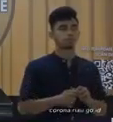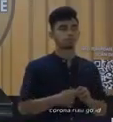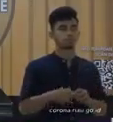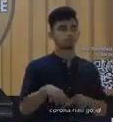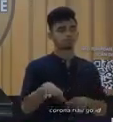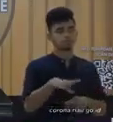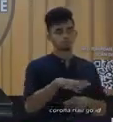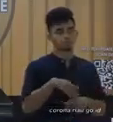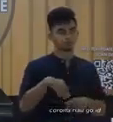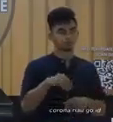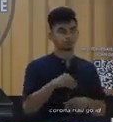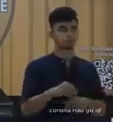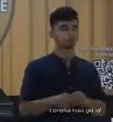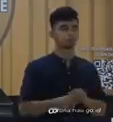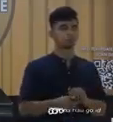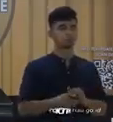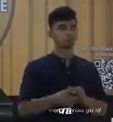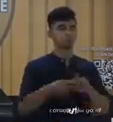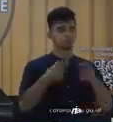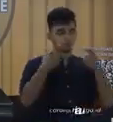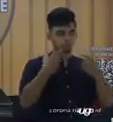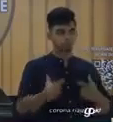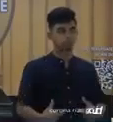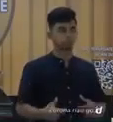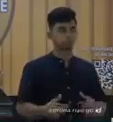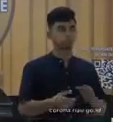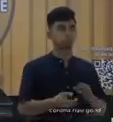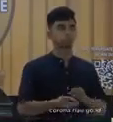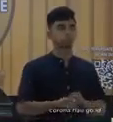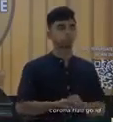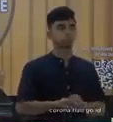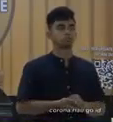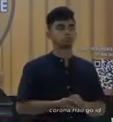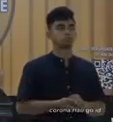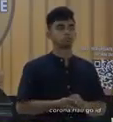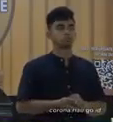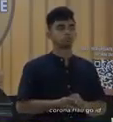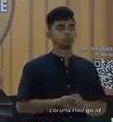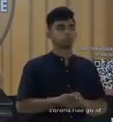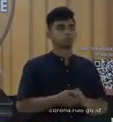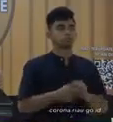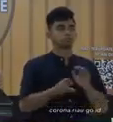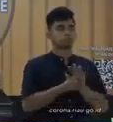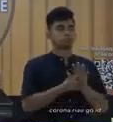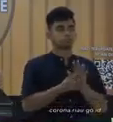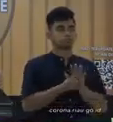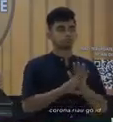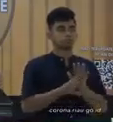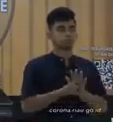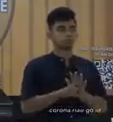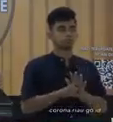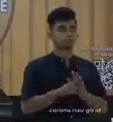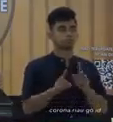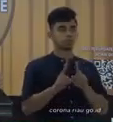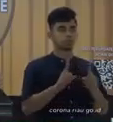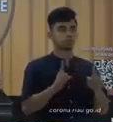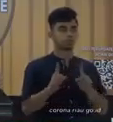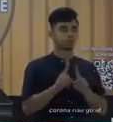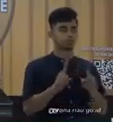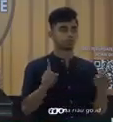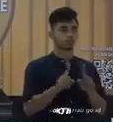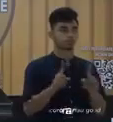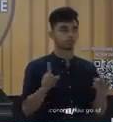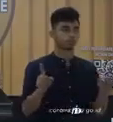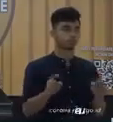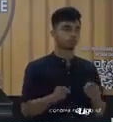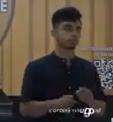pendidikan kembali, tetapi dengan cara yang berbeda. Semuanya akan berbeda.